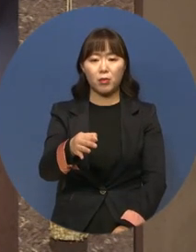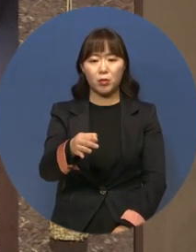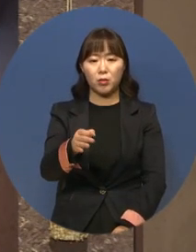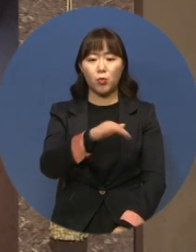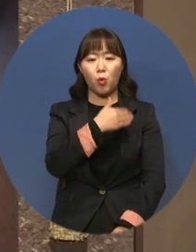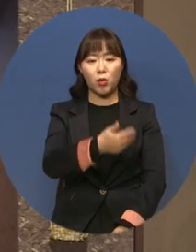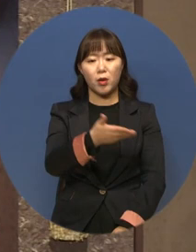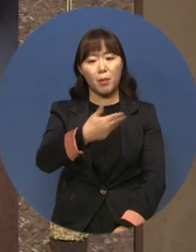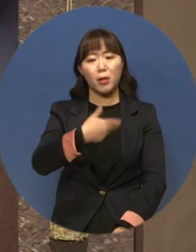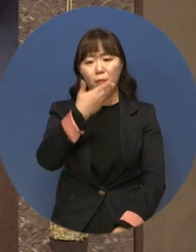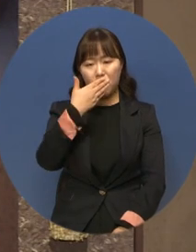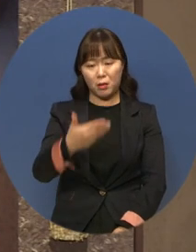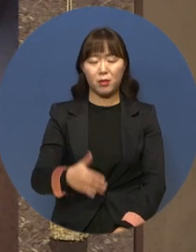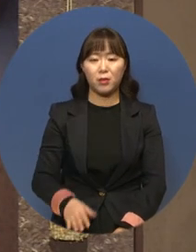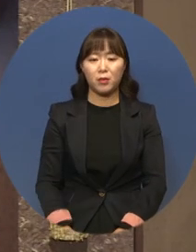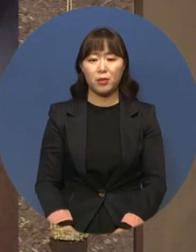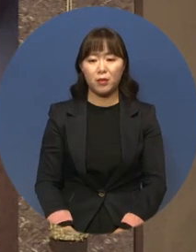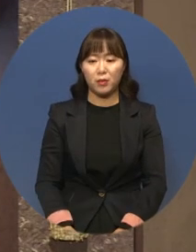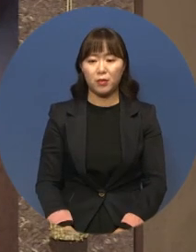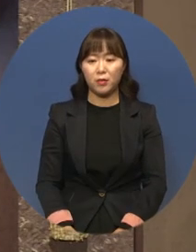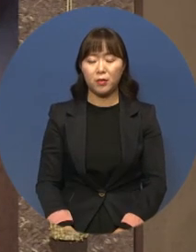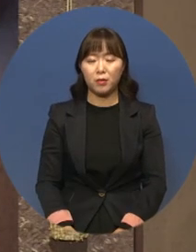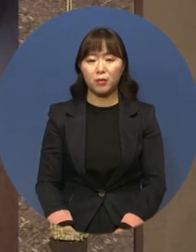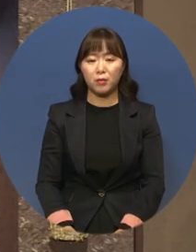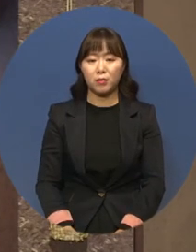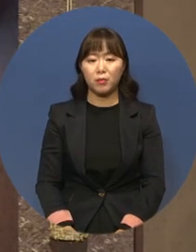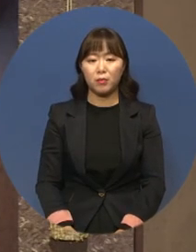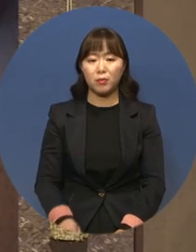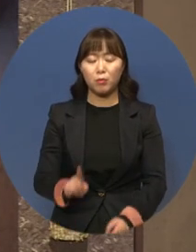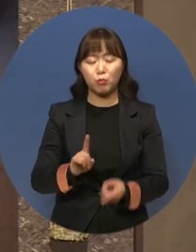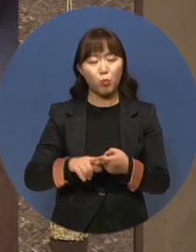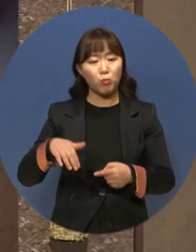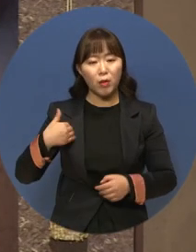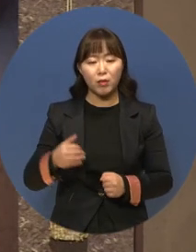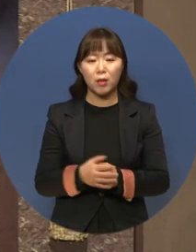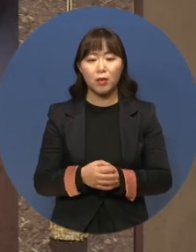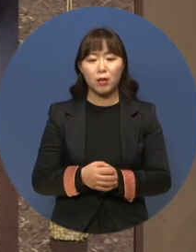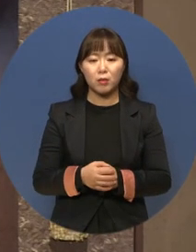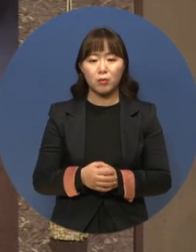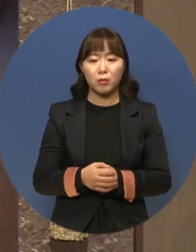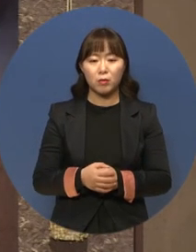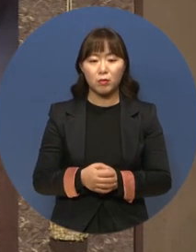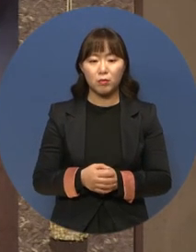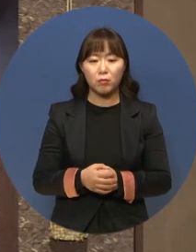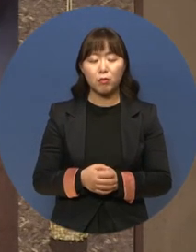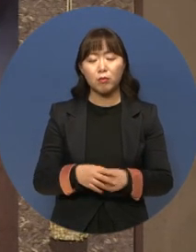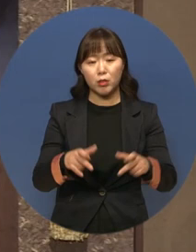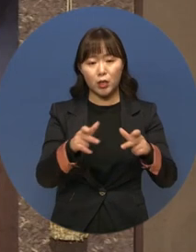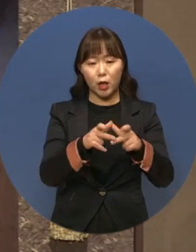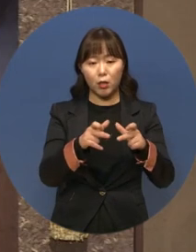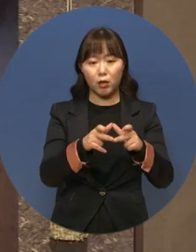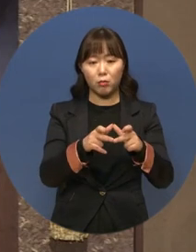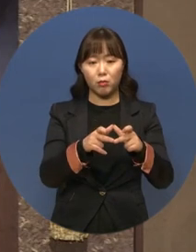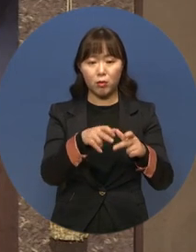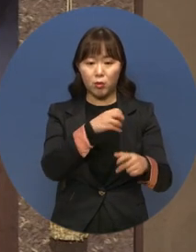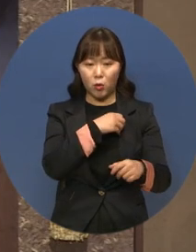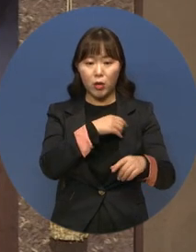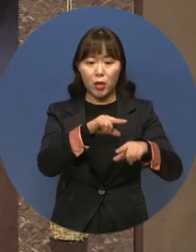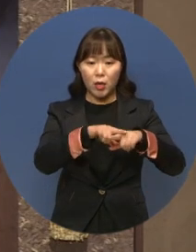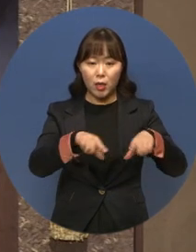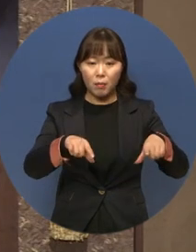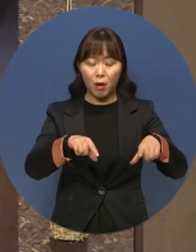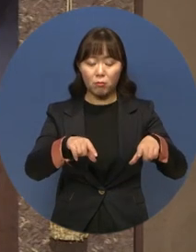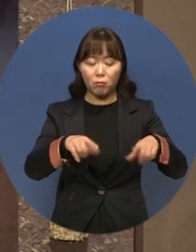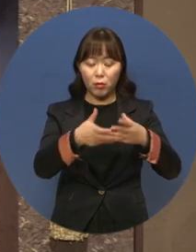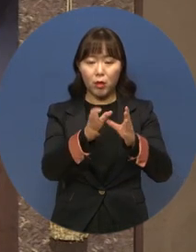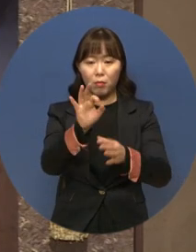받을 수 있어요. 아, 그렇게 되어 있군요. 그러면 몰랐네요. 굳이 뭐 일반 당원은 장애인 당원은 일반 당비가